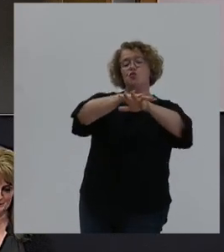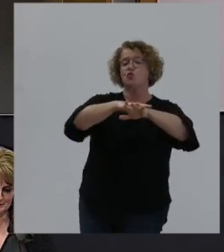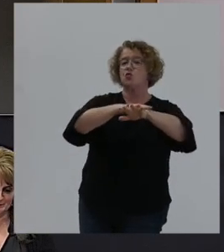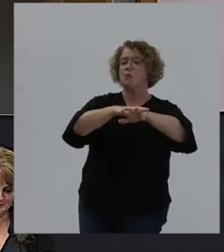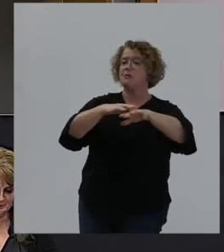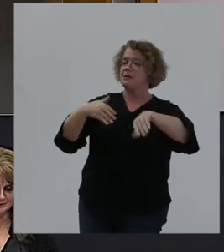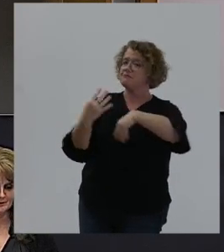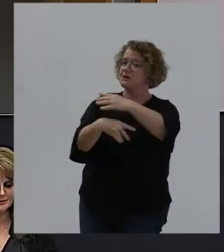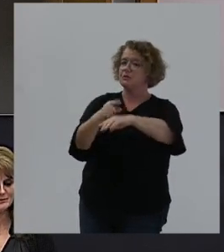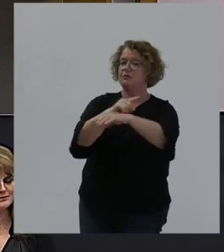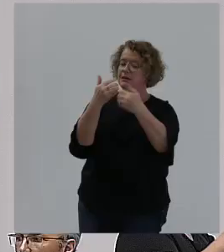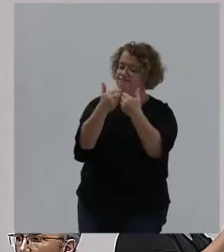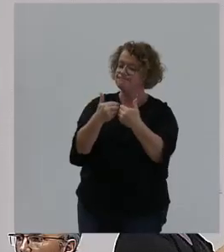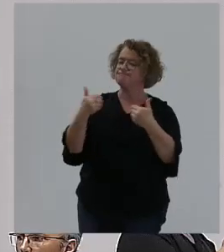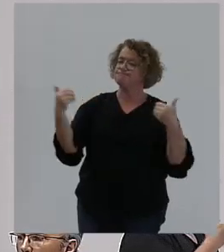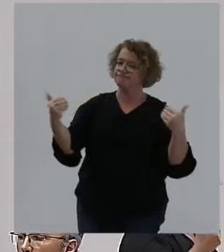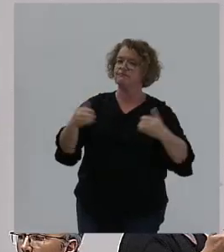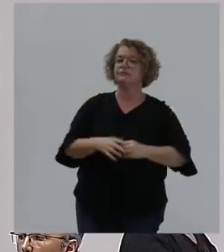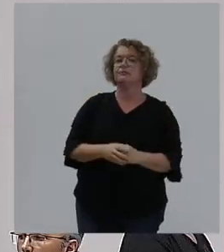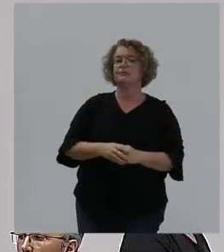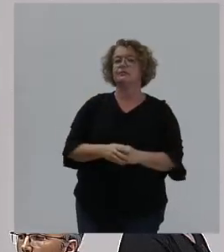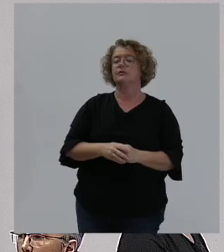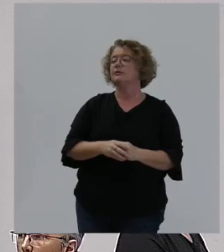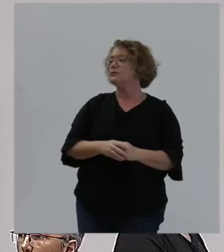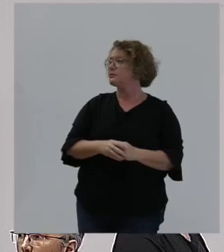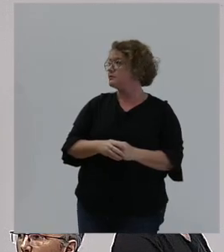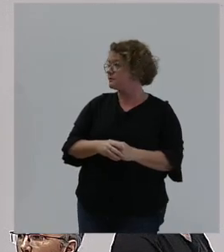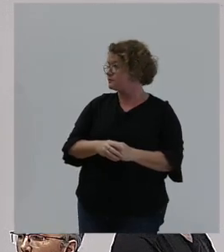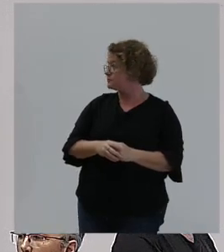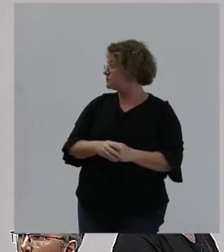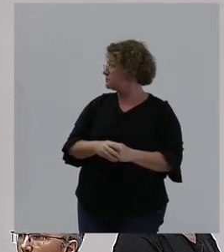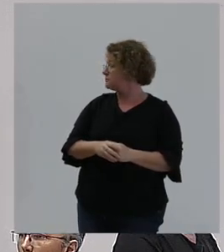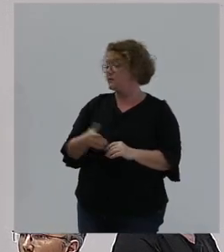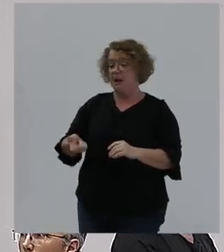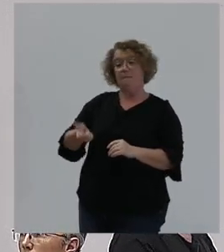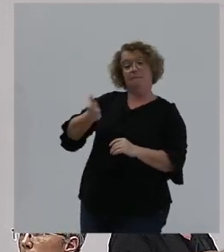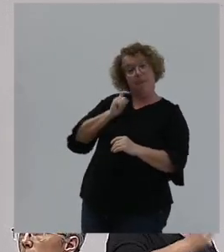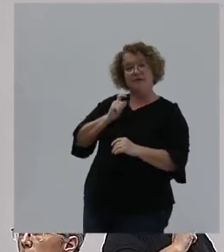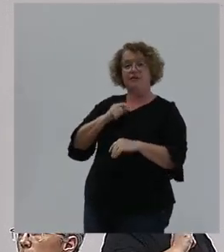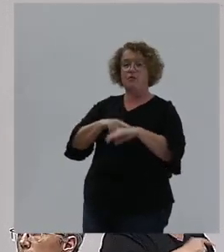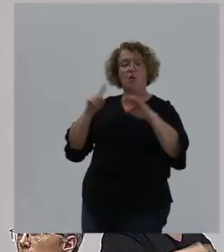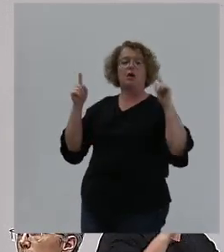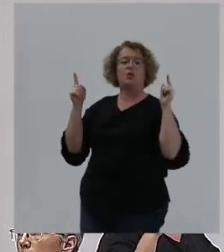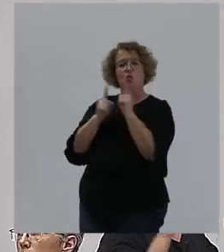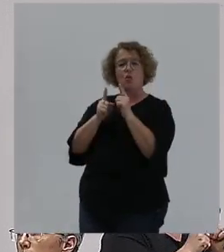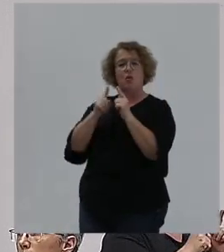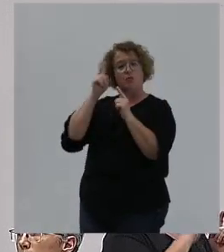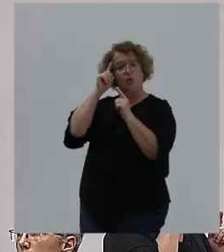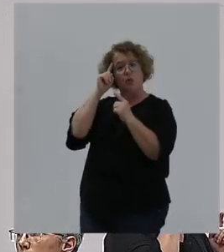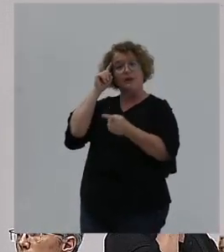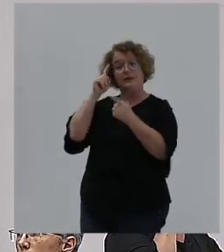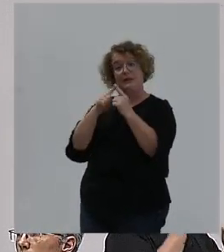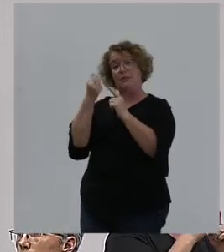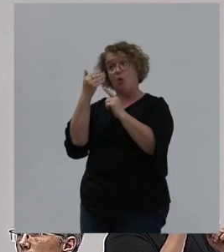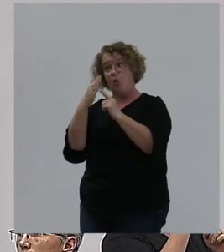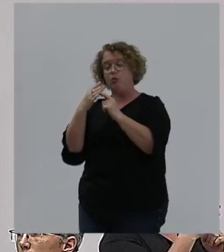les deux. Ok. Alexandre Perrault. Ah non, c'est vous, Karine. Si c'est moi qui vais prendre la parole et je vais être beaucoup plus courte pour qu'on puisse avoir quelques